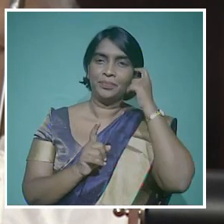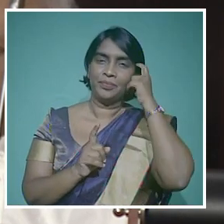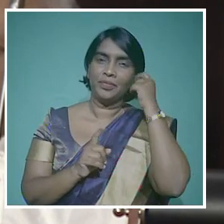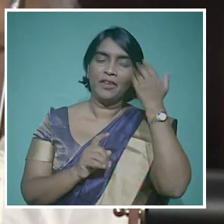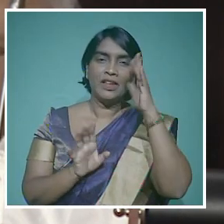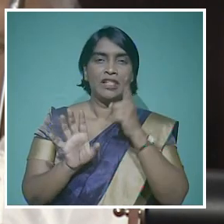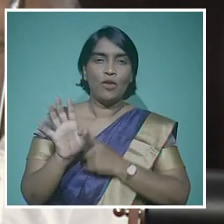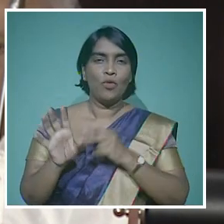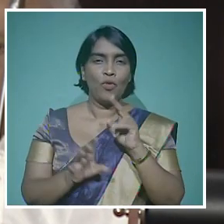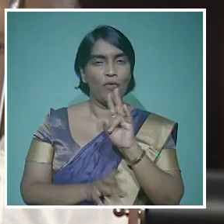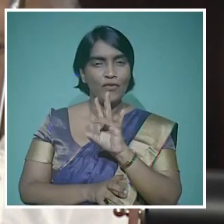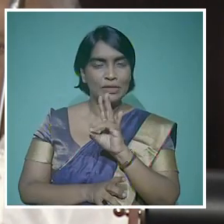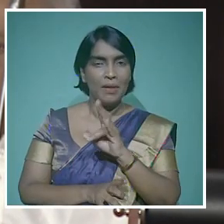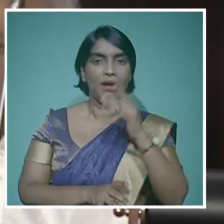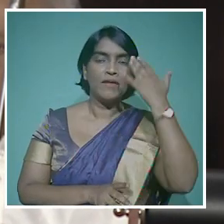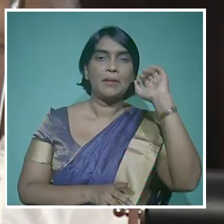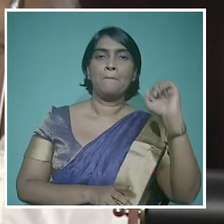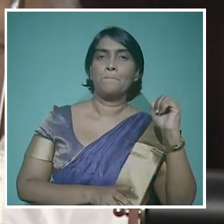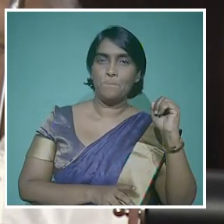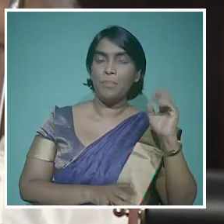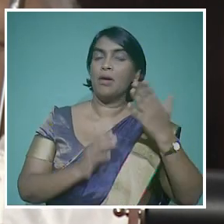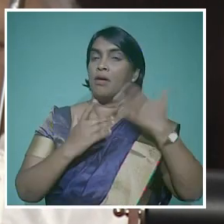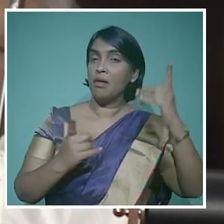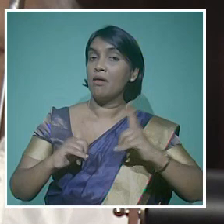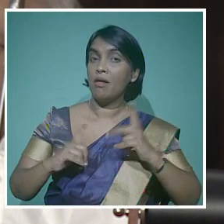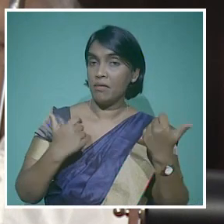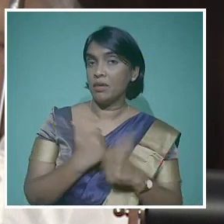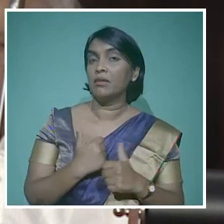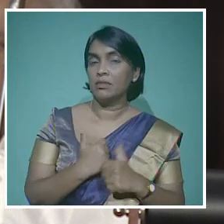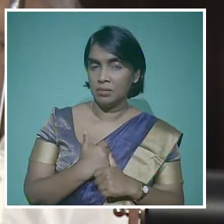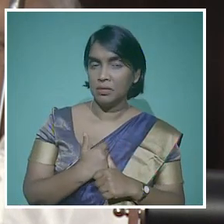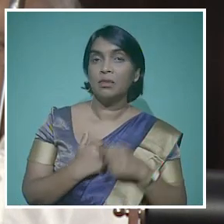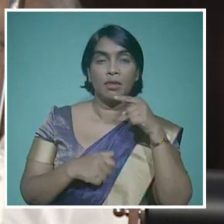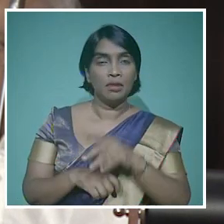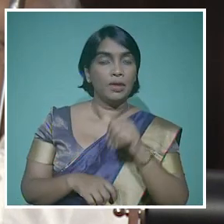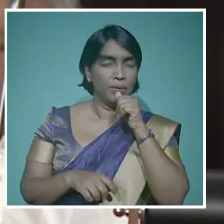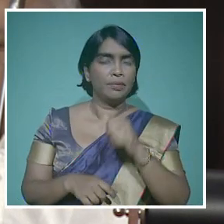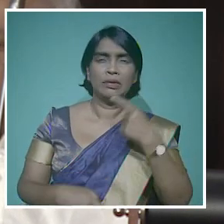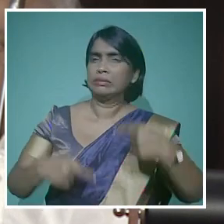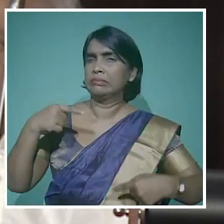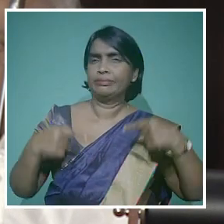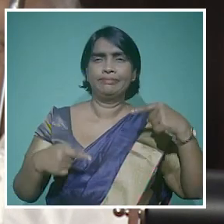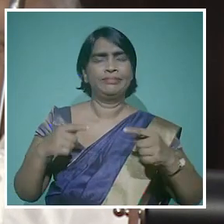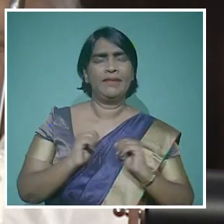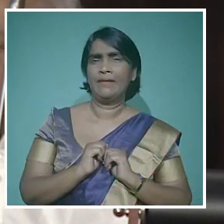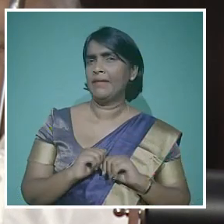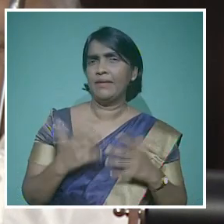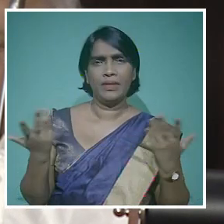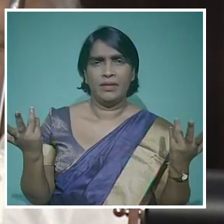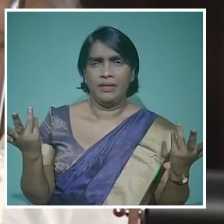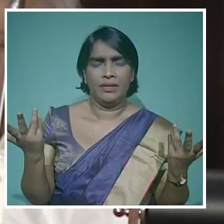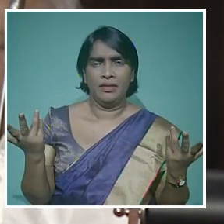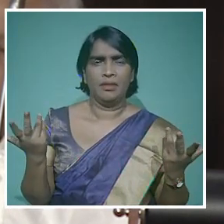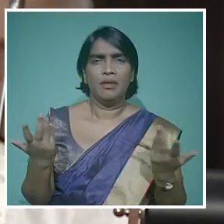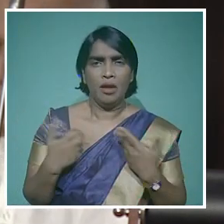25 කෙනෙක් 50යි. ඉතින් අපි ඒ ආයතනයේ මේ අනාගතය හදන්න තියෙනවා. මේ අනික් වාද විවාද කළා වැඩක් නැහැ.